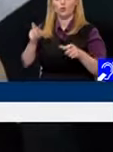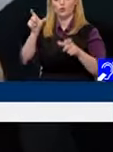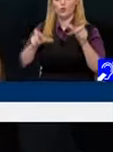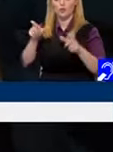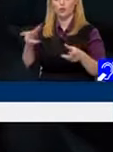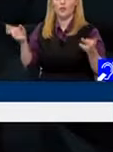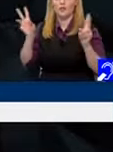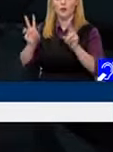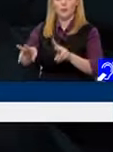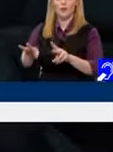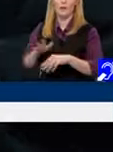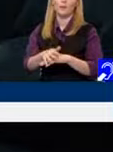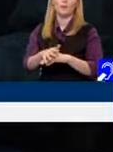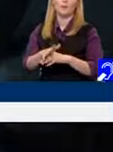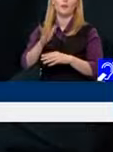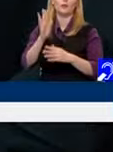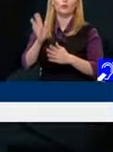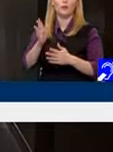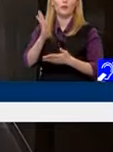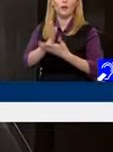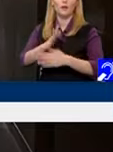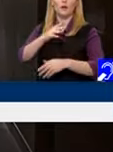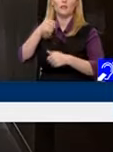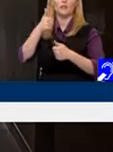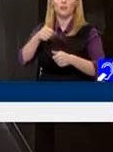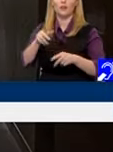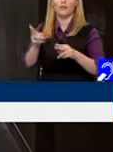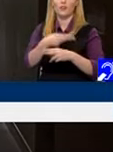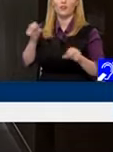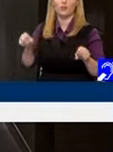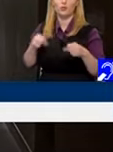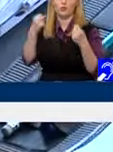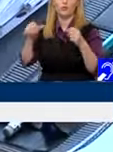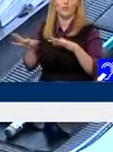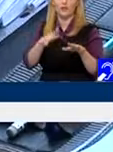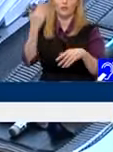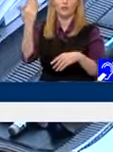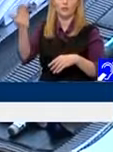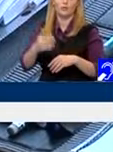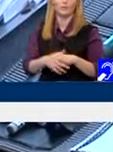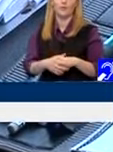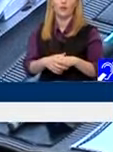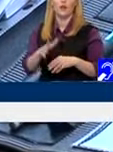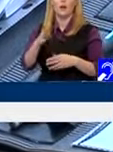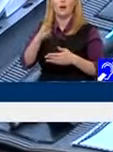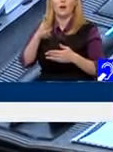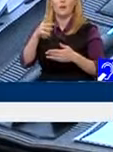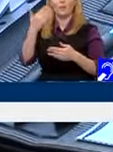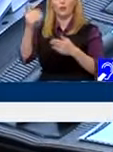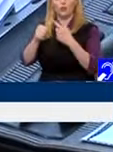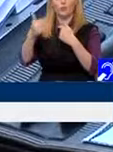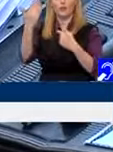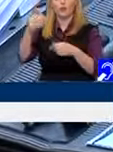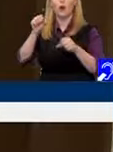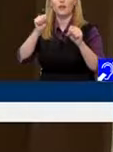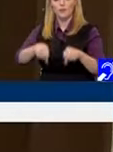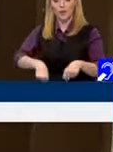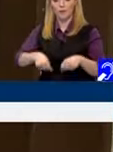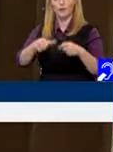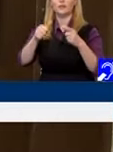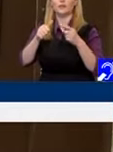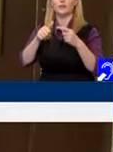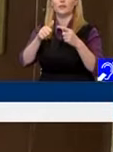generală și va fi introdusă doar una funcțională. Cu alte cuvinte, se va da undă verde pentru anchetarea penală a magistraților. Modificările au fost